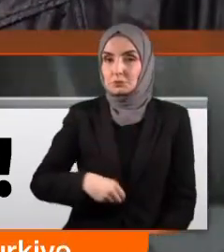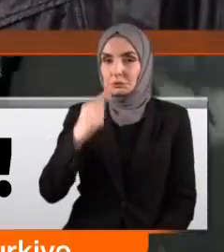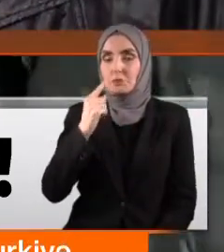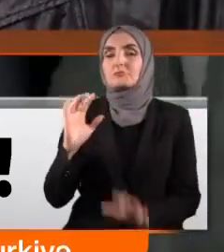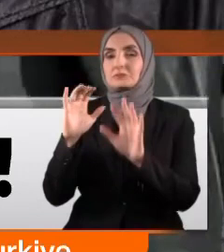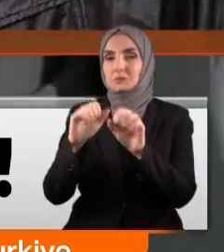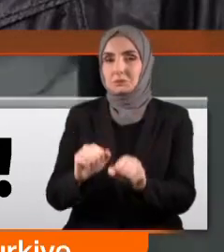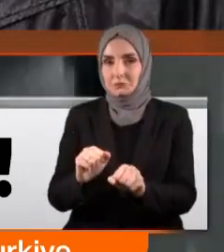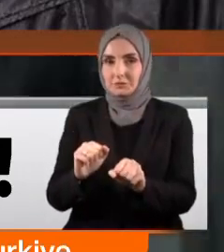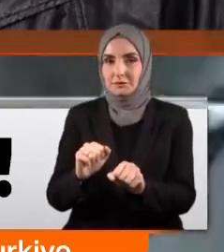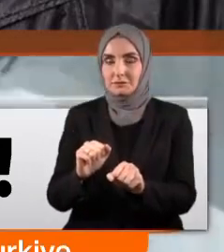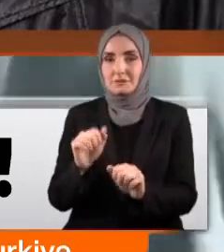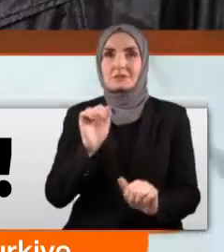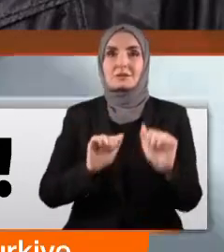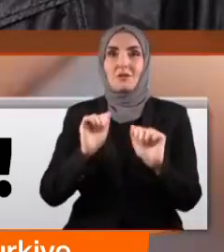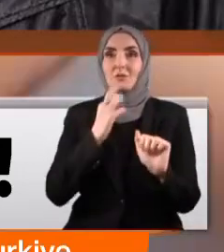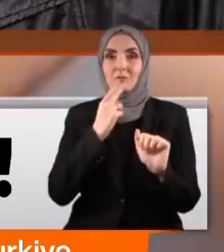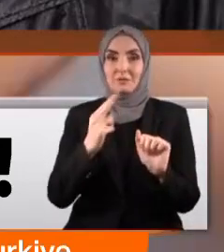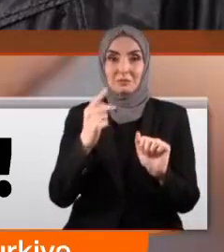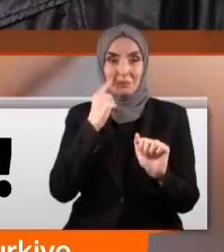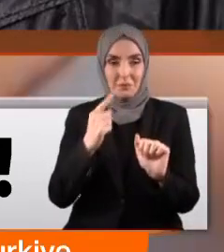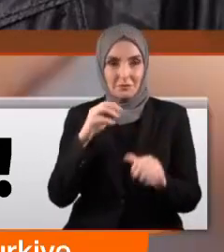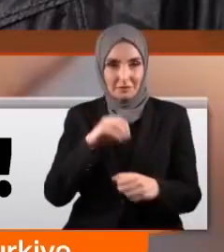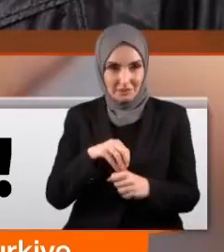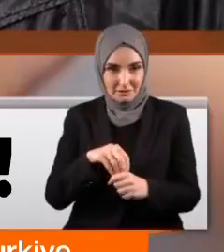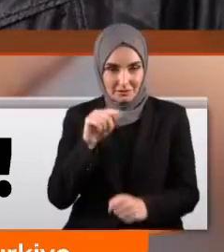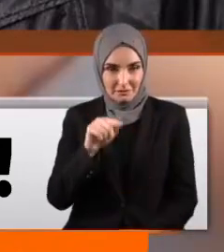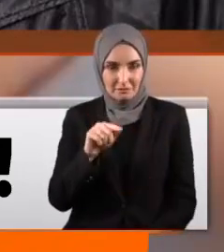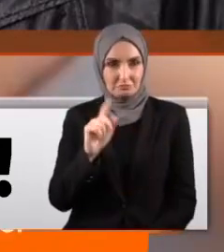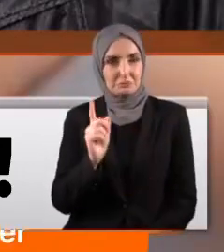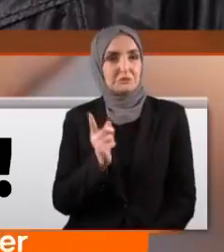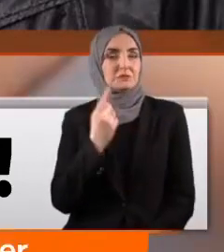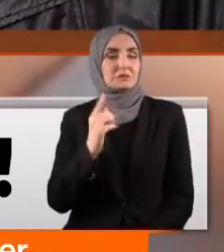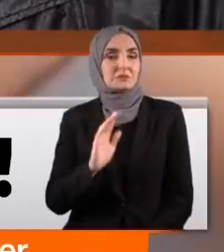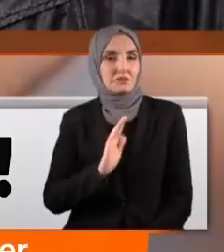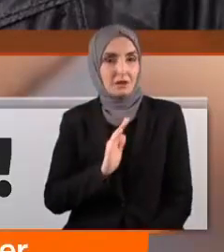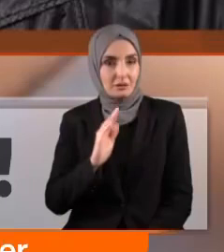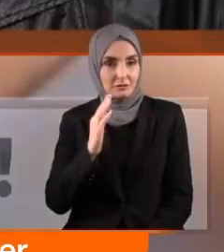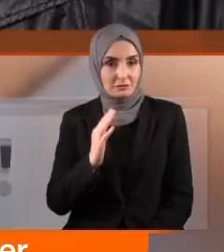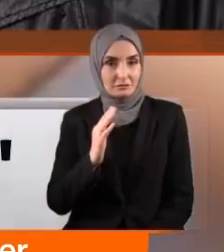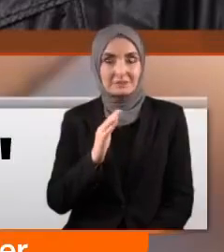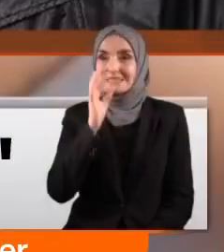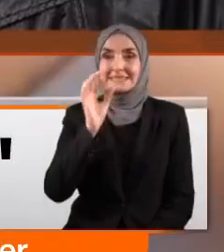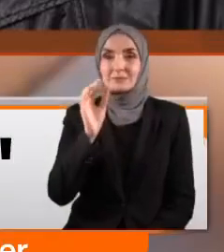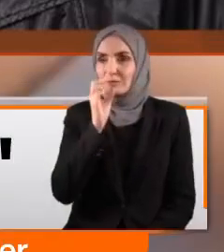savunurken kurdukları cümlede en az haklarındaki suçlama kadar dikkat çekiciydi kimseyi